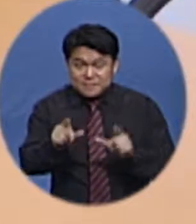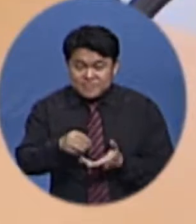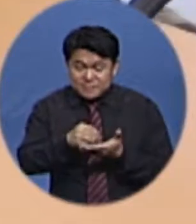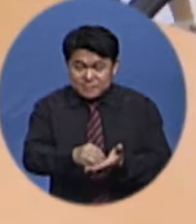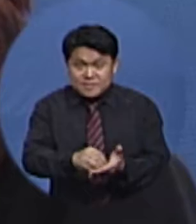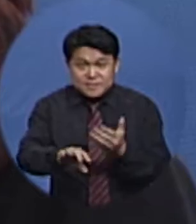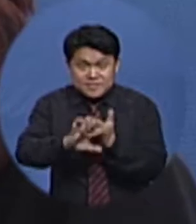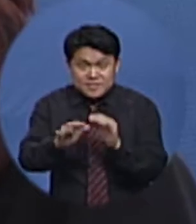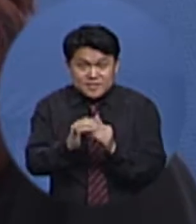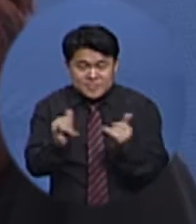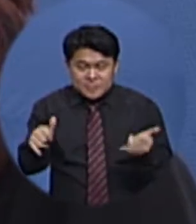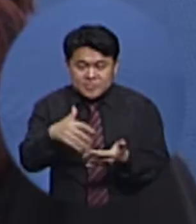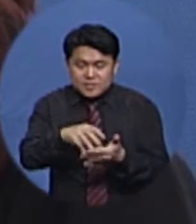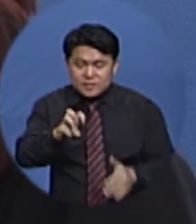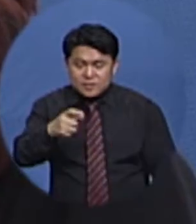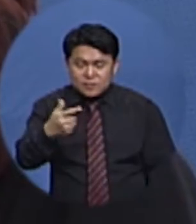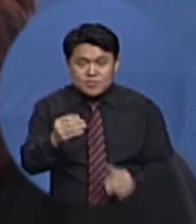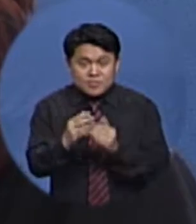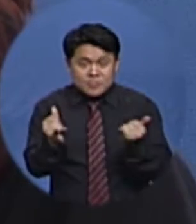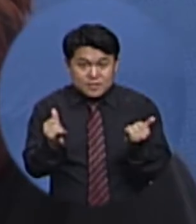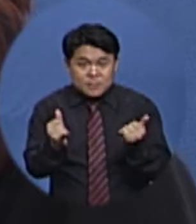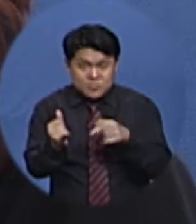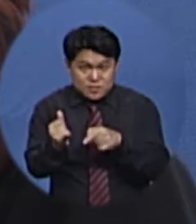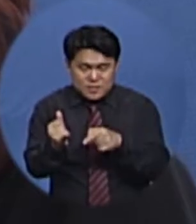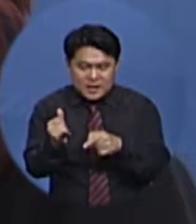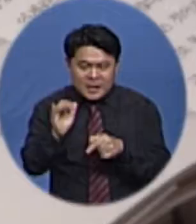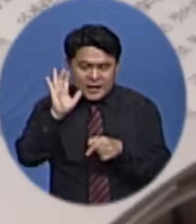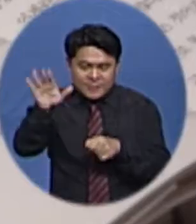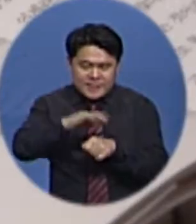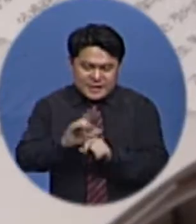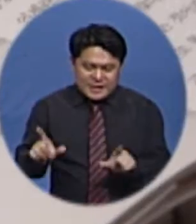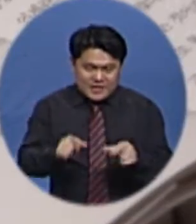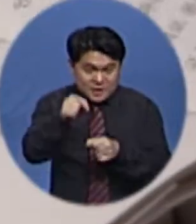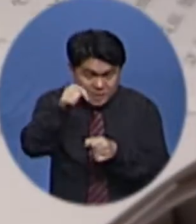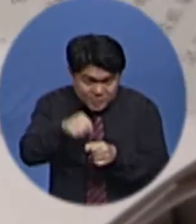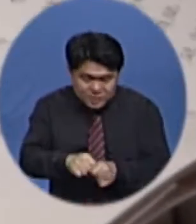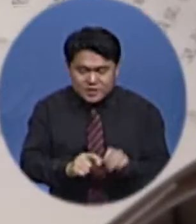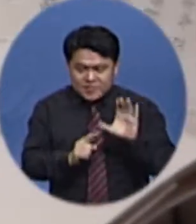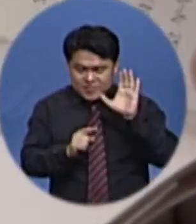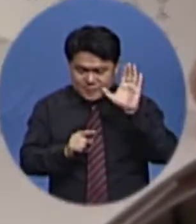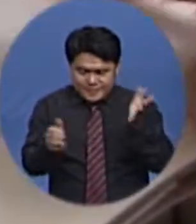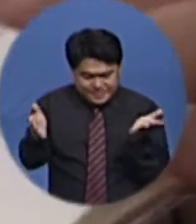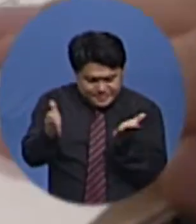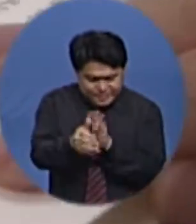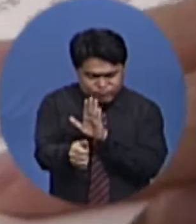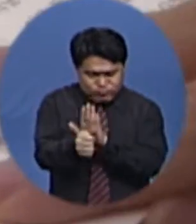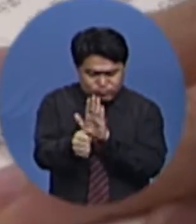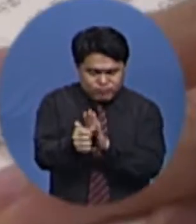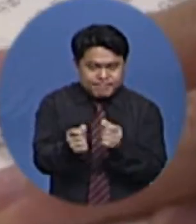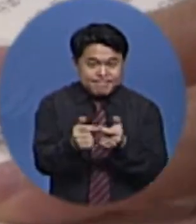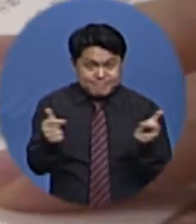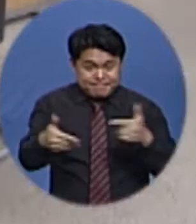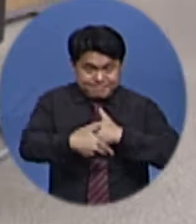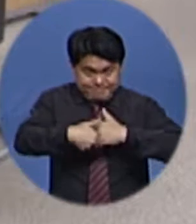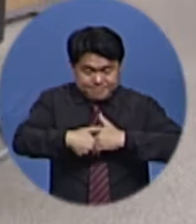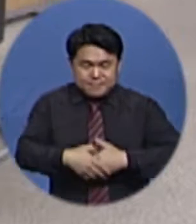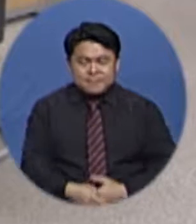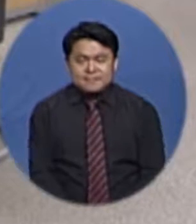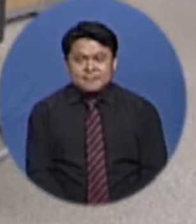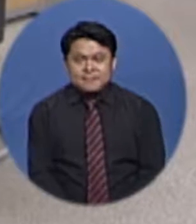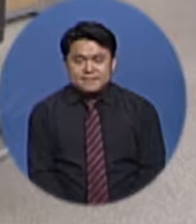외국인 36만 시대. 이들의 정착을 돕기 위해 경기도는 앞으로 맞춤형 지원을 확대해 나가겠다는